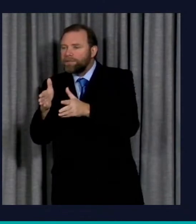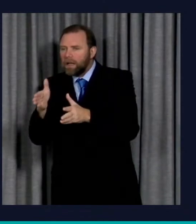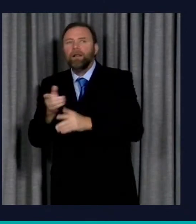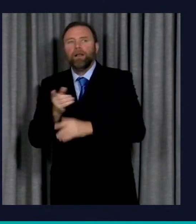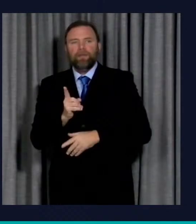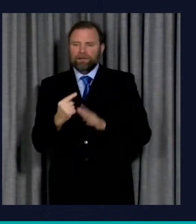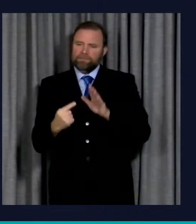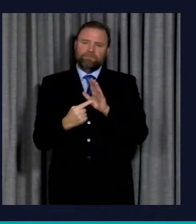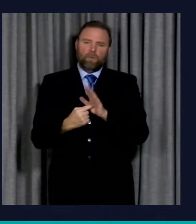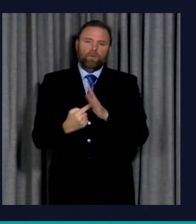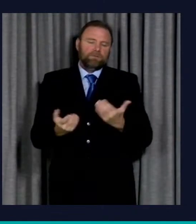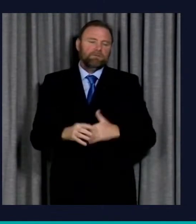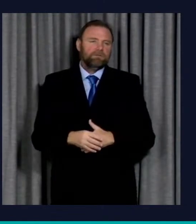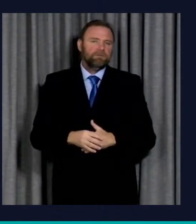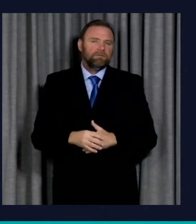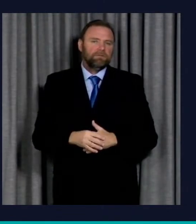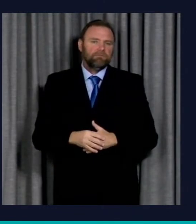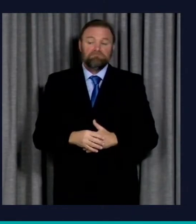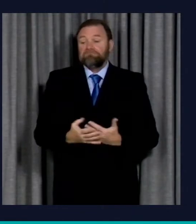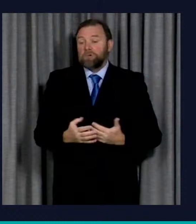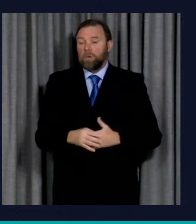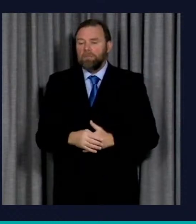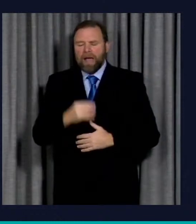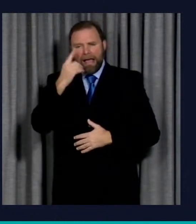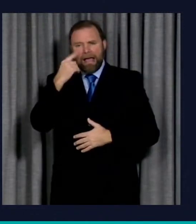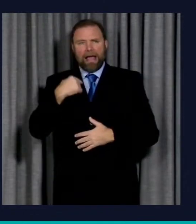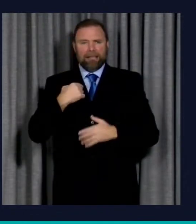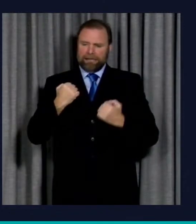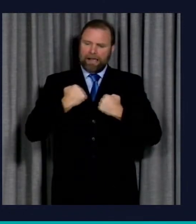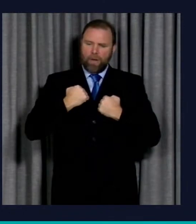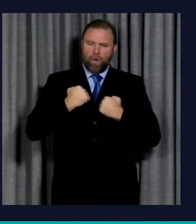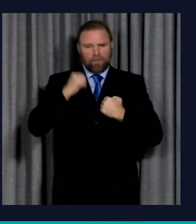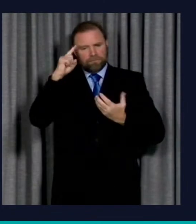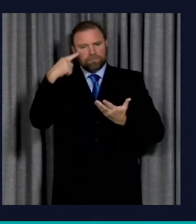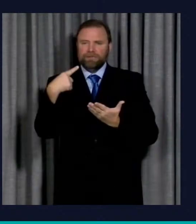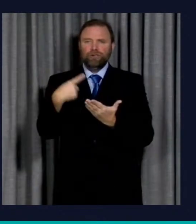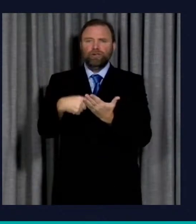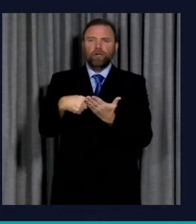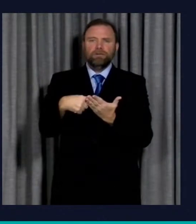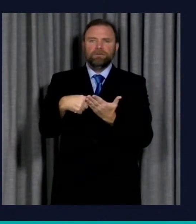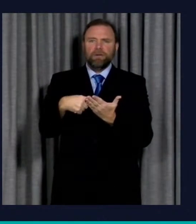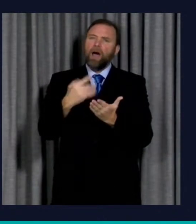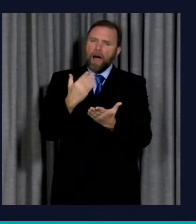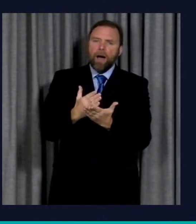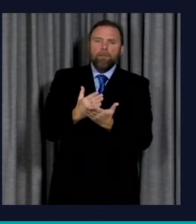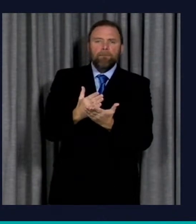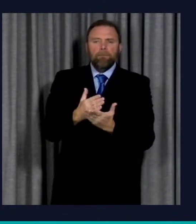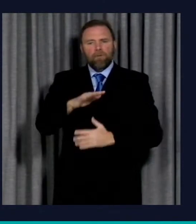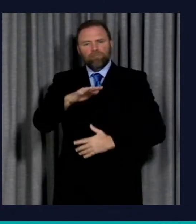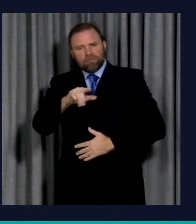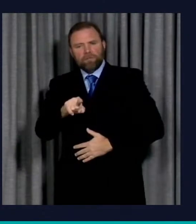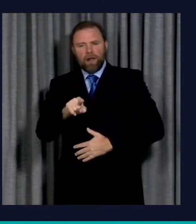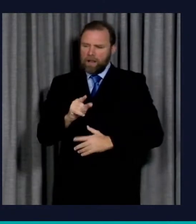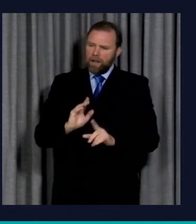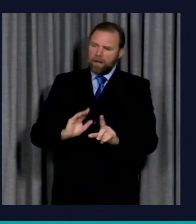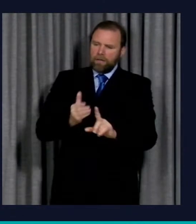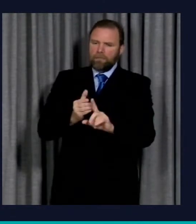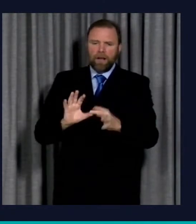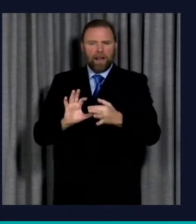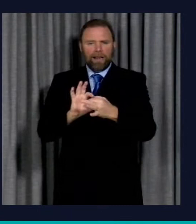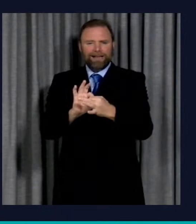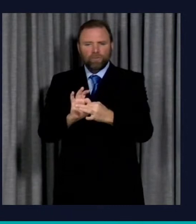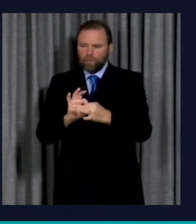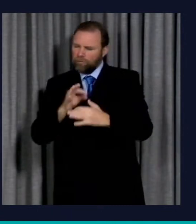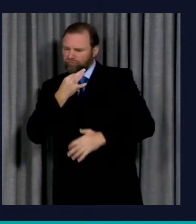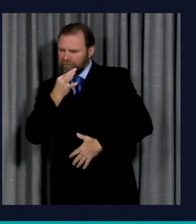indeed. I think that the actions we have taken are absolutely proportionate to the risks that we